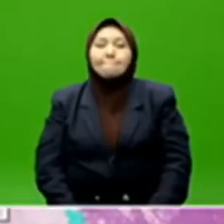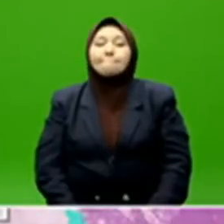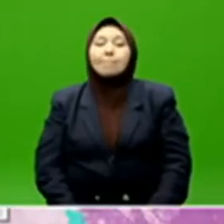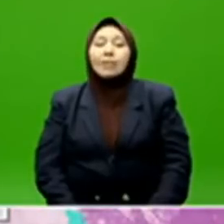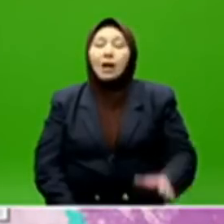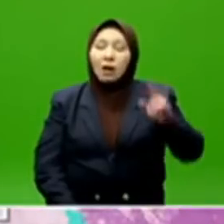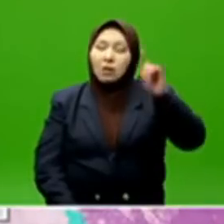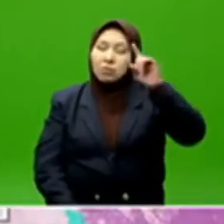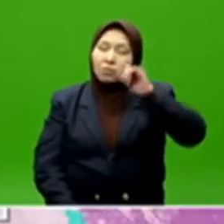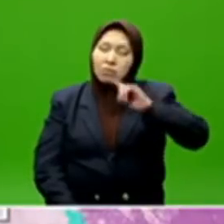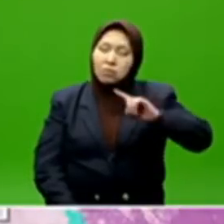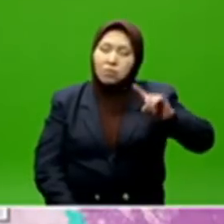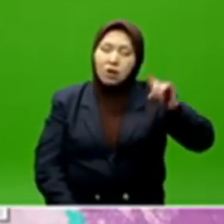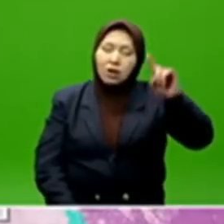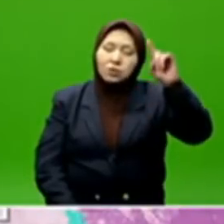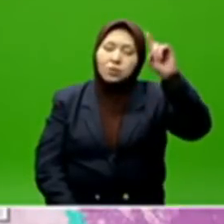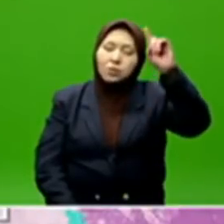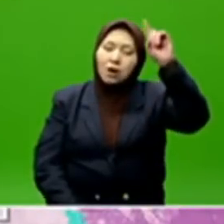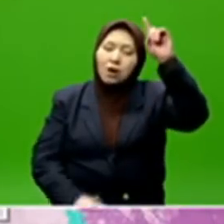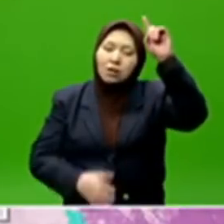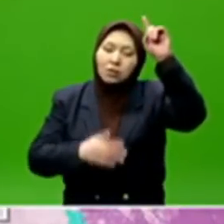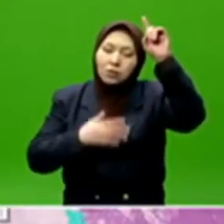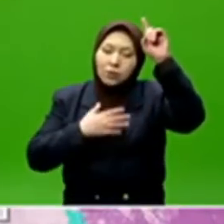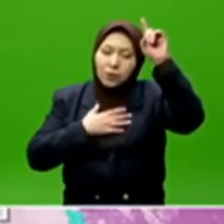Rabbi ja'alni